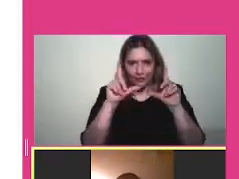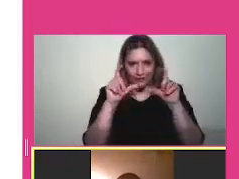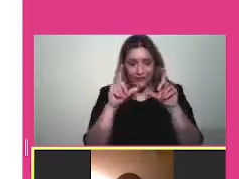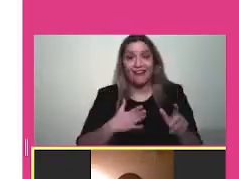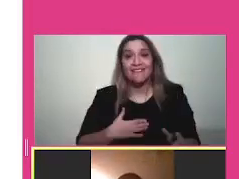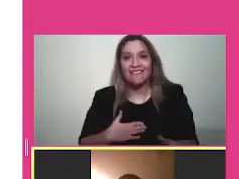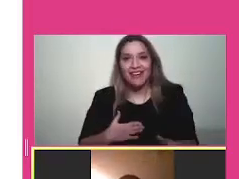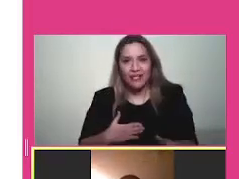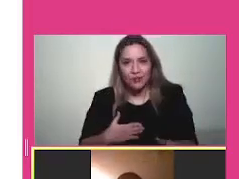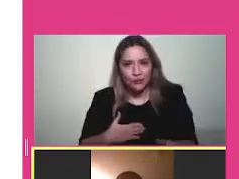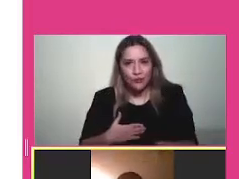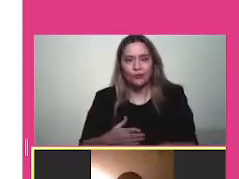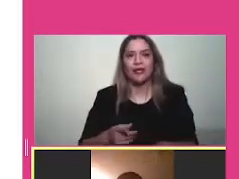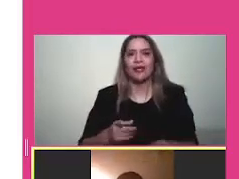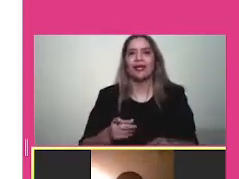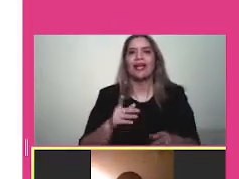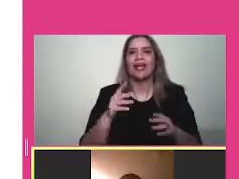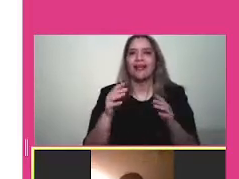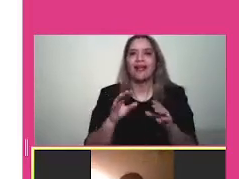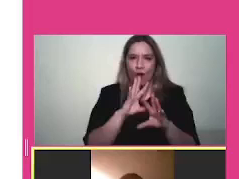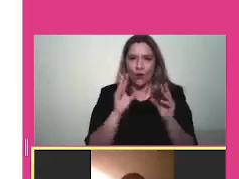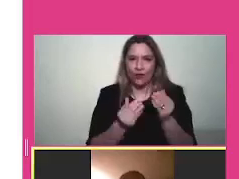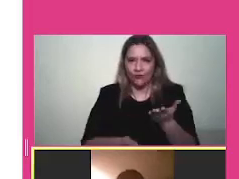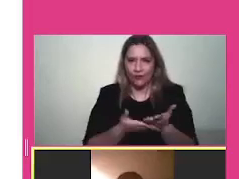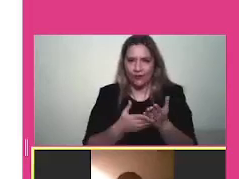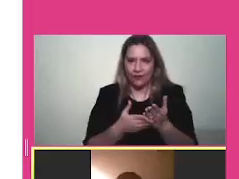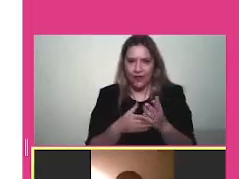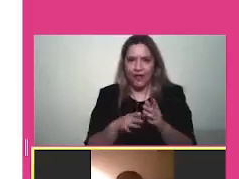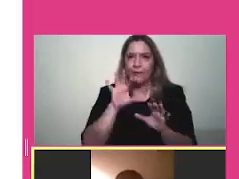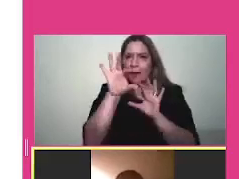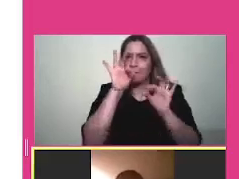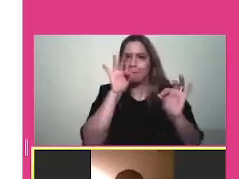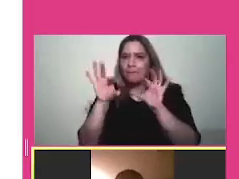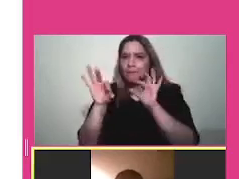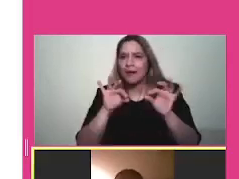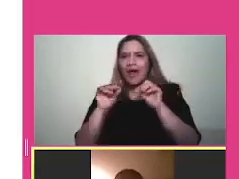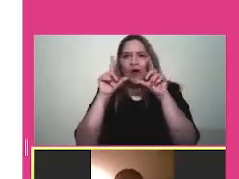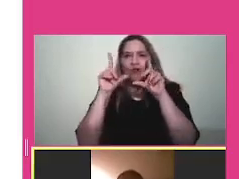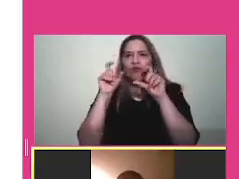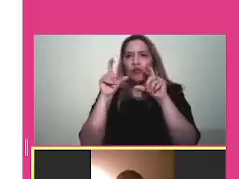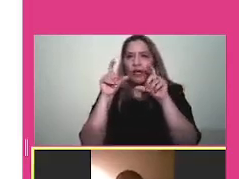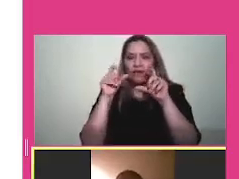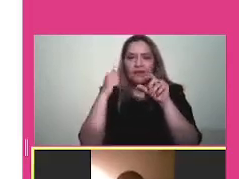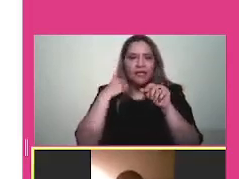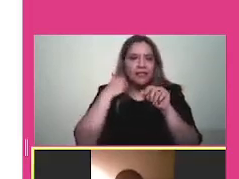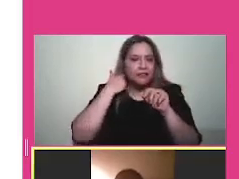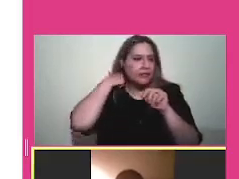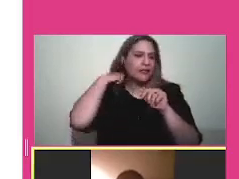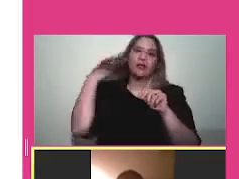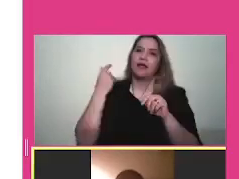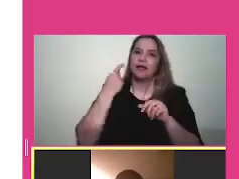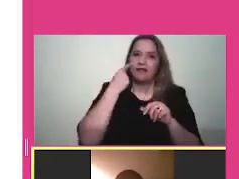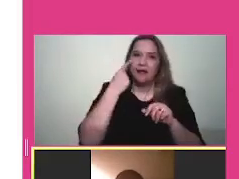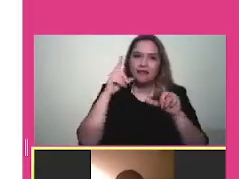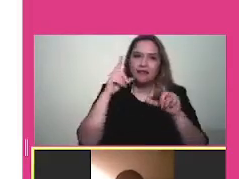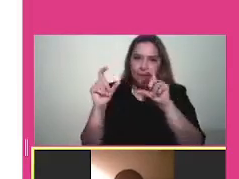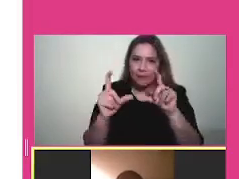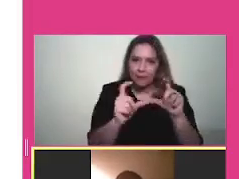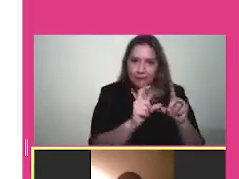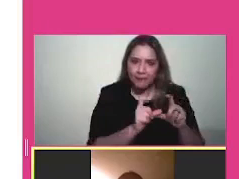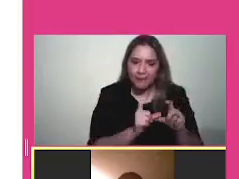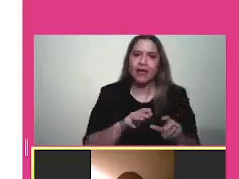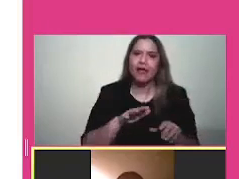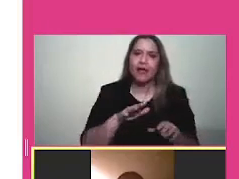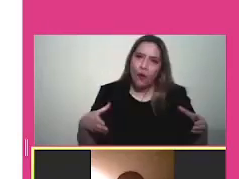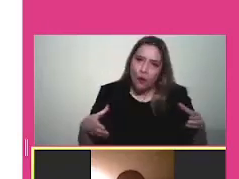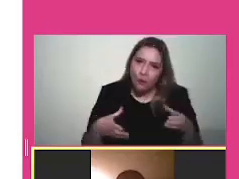πολύ την κυρία Σιμίνα και όλους τους τεχνικούς. Έχω επιλέξει διάφορες φωτογραφίες να βλέπετε μέσα από διάφορα παιδιά μου